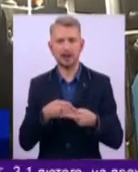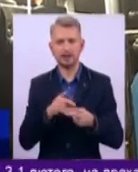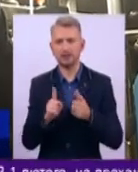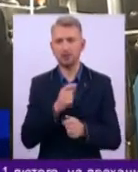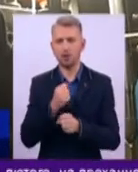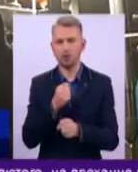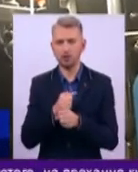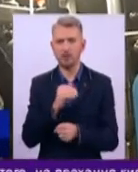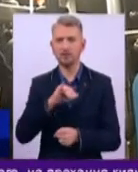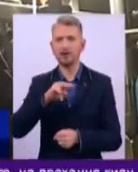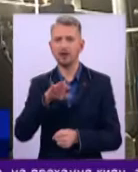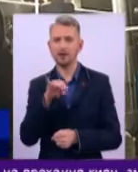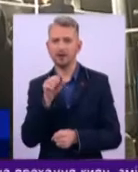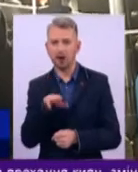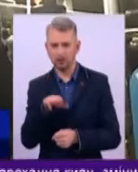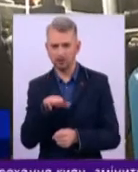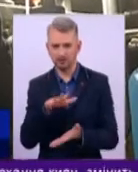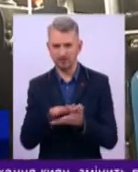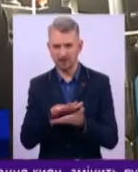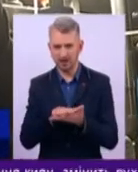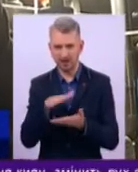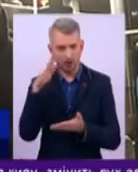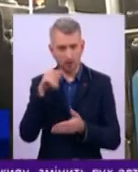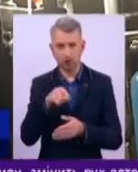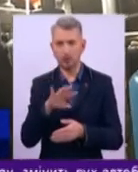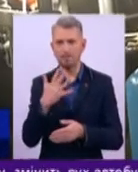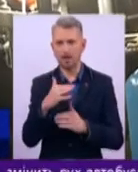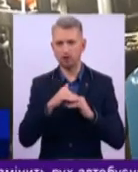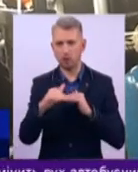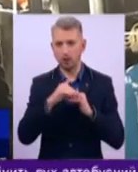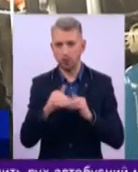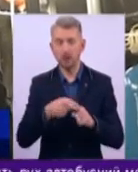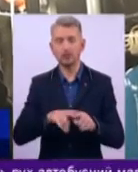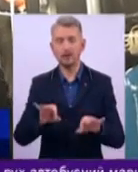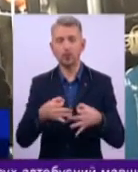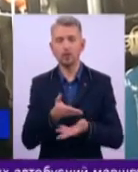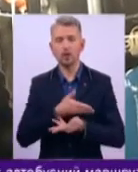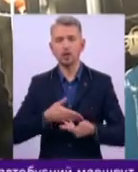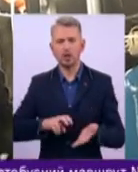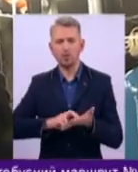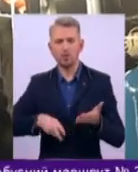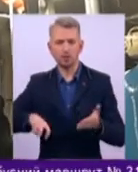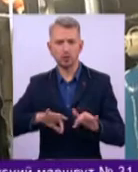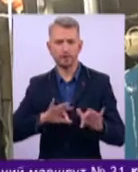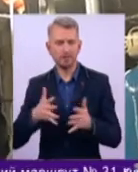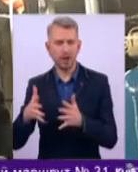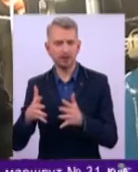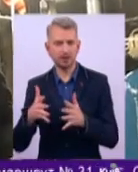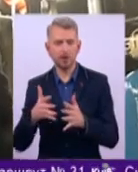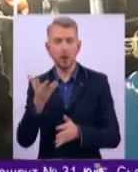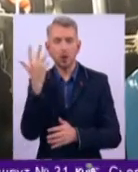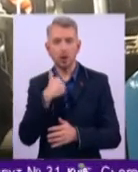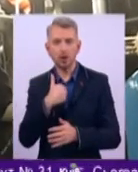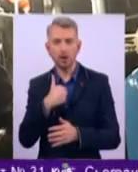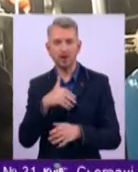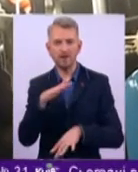переробки фільтрату тут на п'ятому полігоні, що дозволить нам уникнути випадків, коли